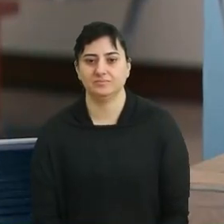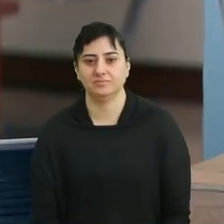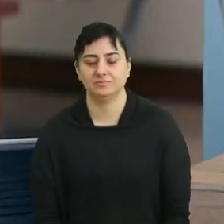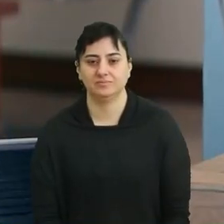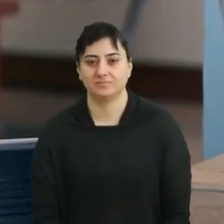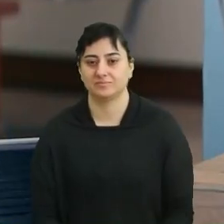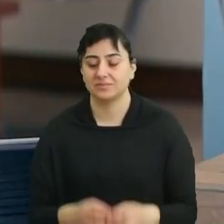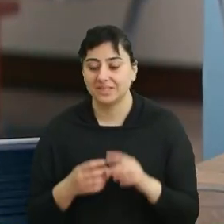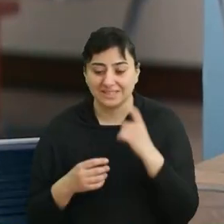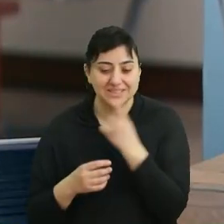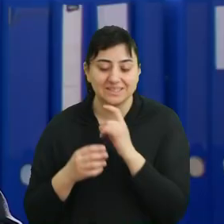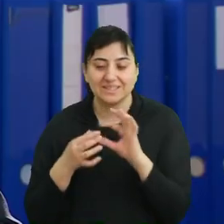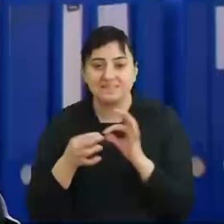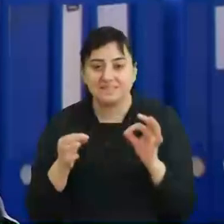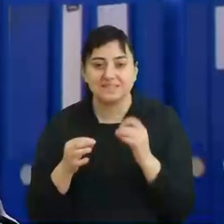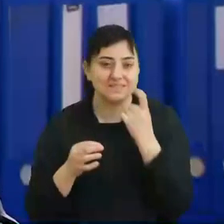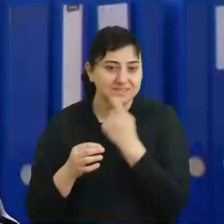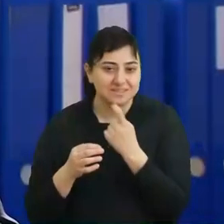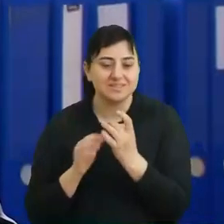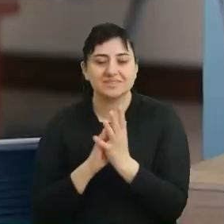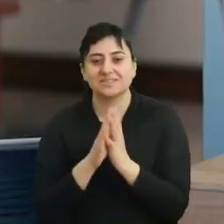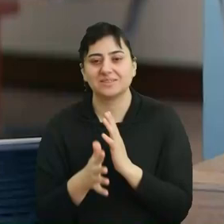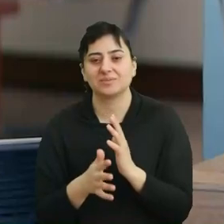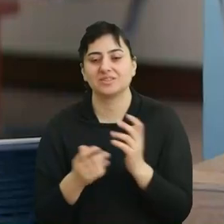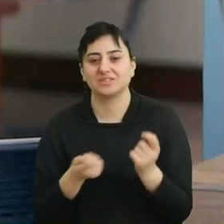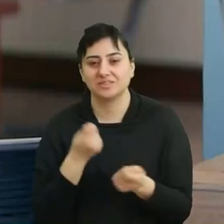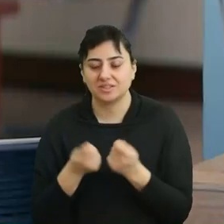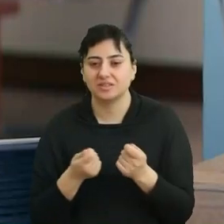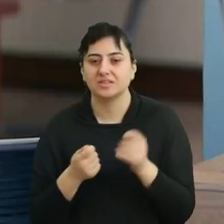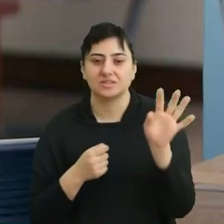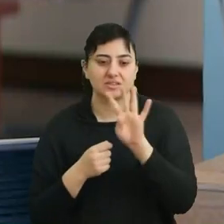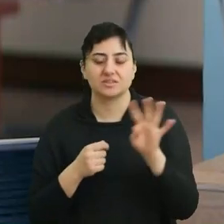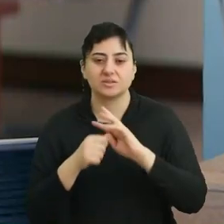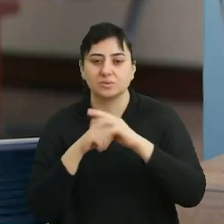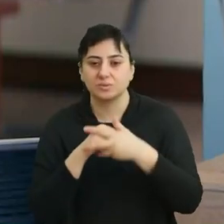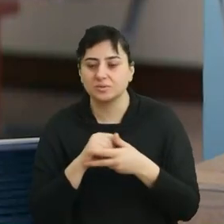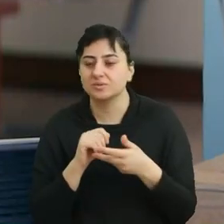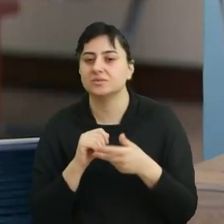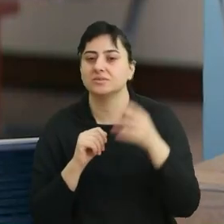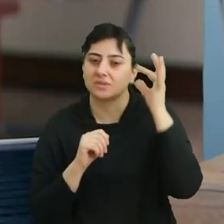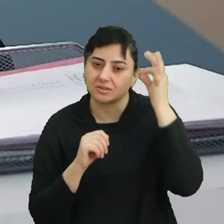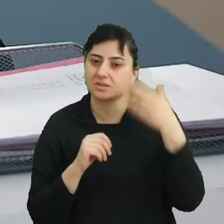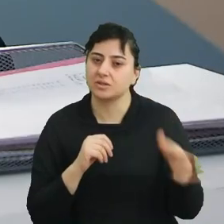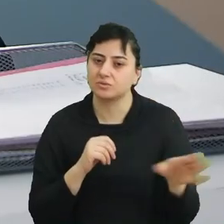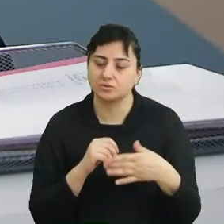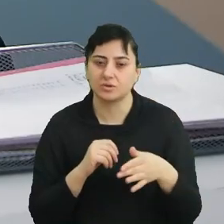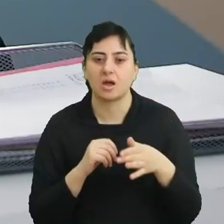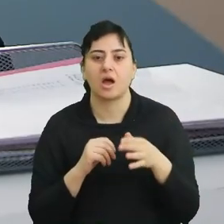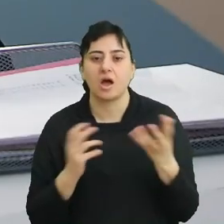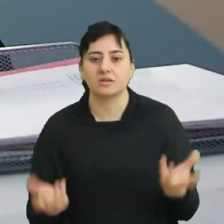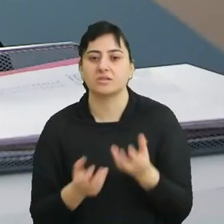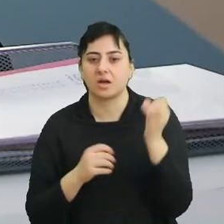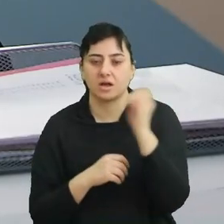Erdem'e. İnci gibi dişleri, sıra sıra işleri, 40 kat tüle bürünür, saçı yerde sürünür.